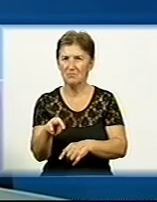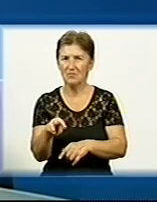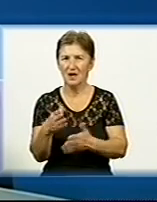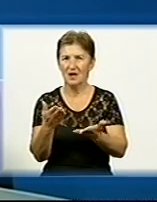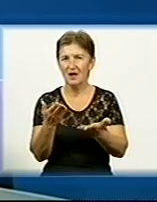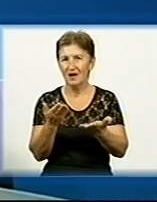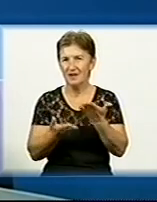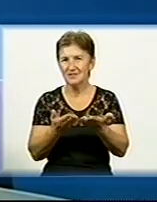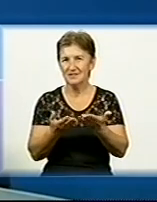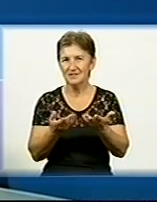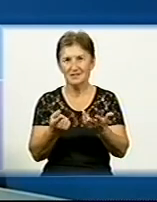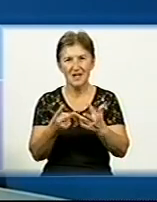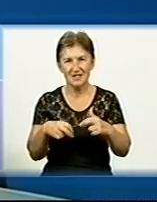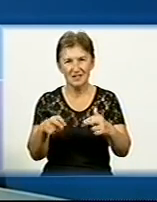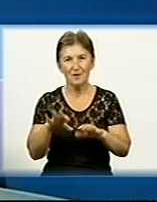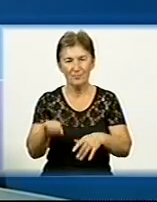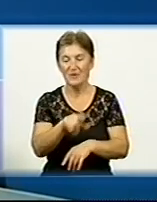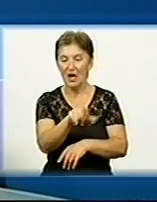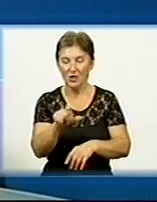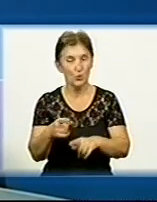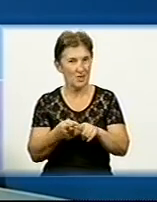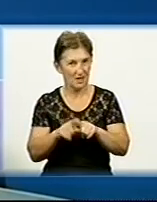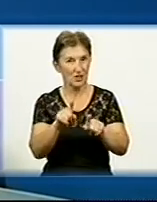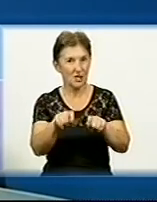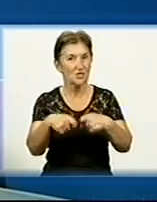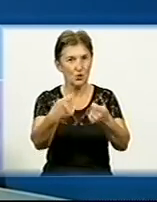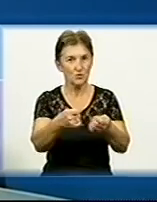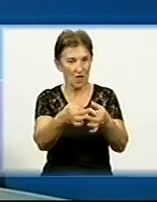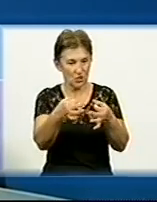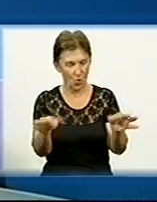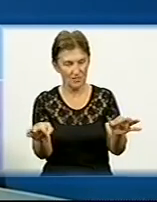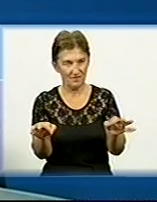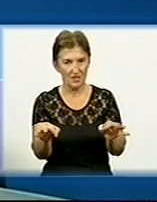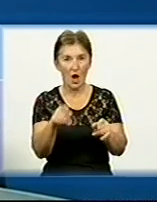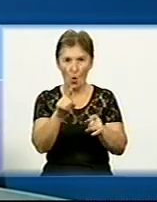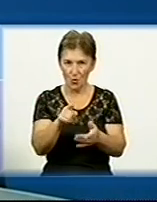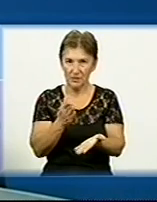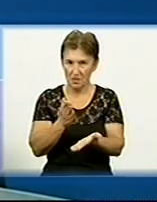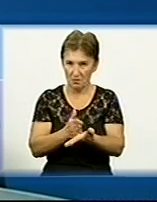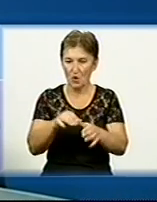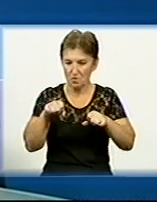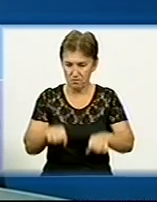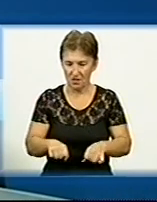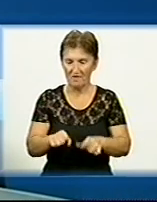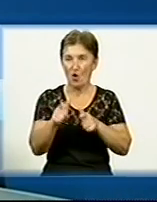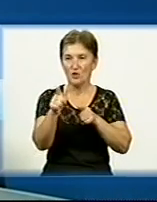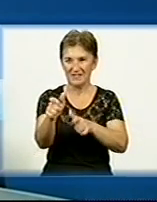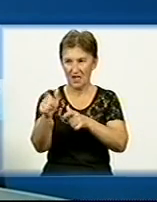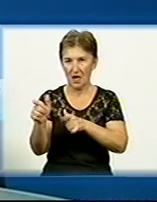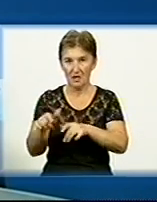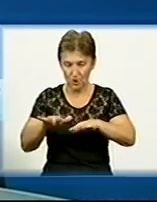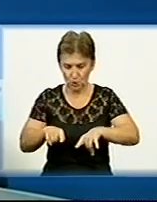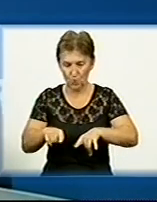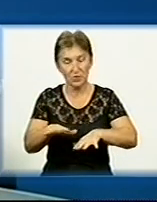якщо не розшифровується. Люди, які отримують дозволи у вас, вони мають право стріляти і на території цих організацій, не